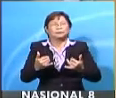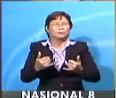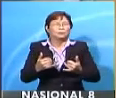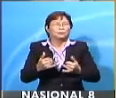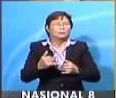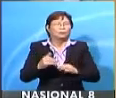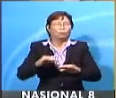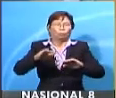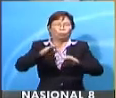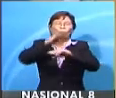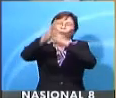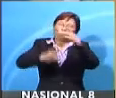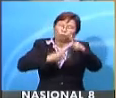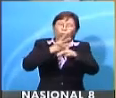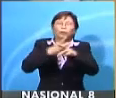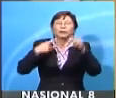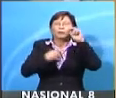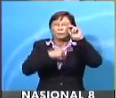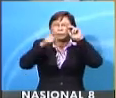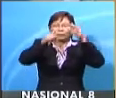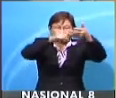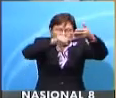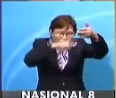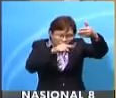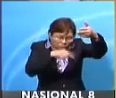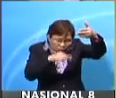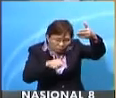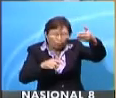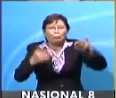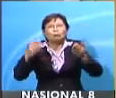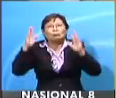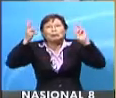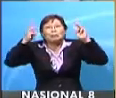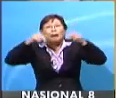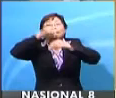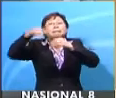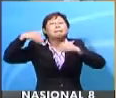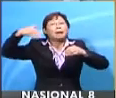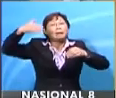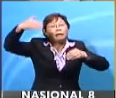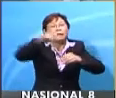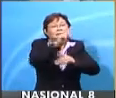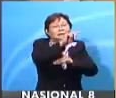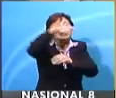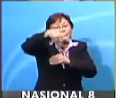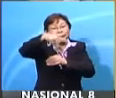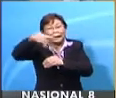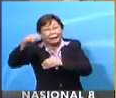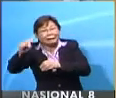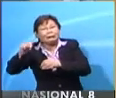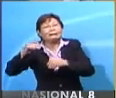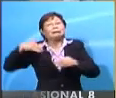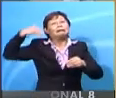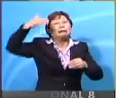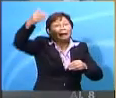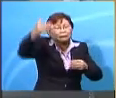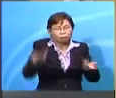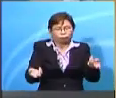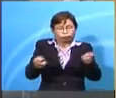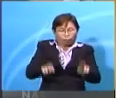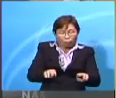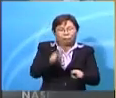dunia sebagainya. Ini perkara yang perlu diteliti. Kita bimbang besok apabila TPPA ini